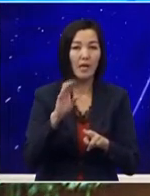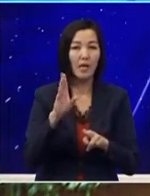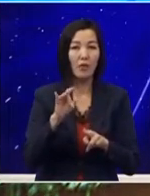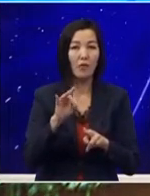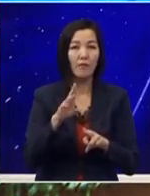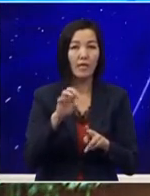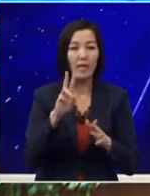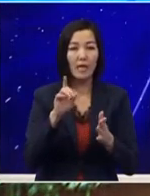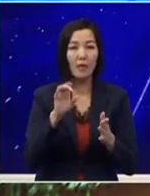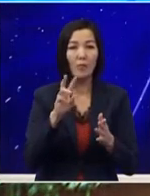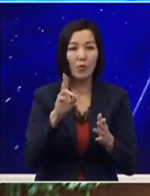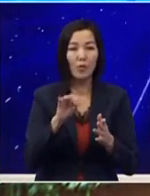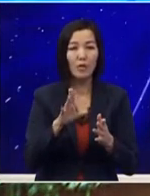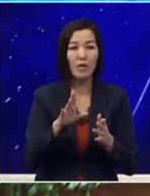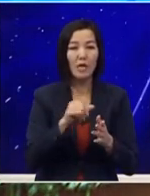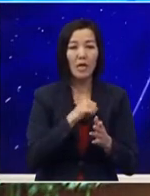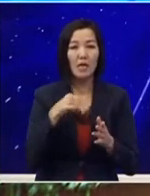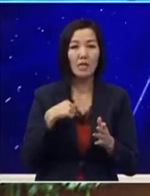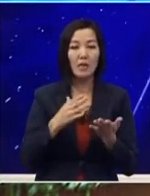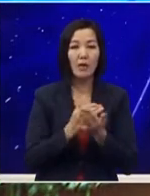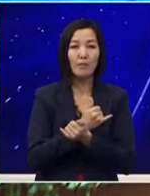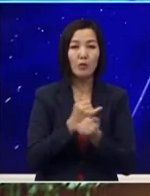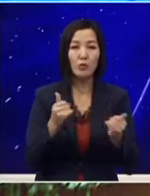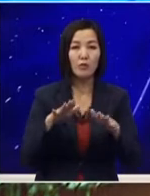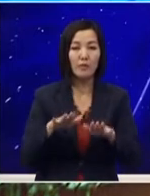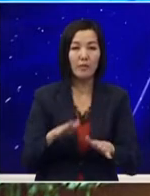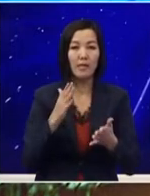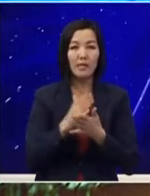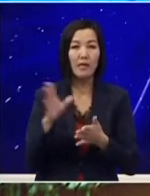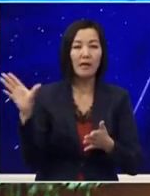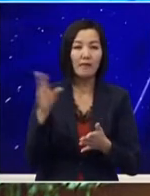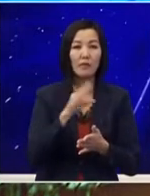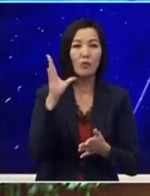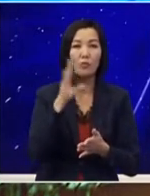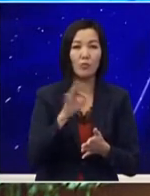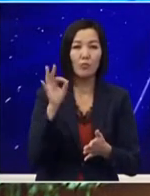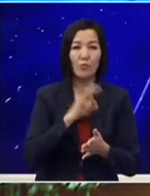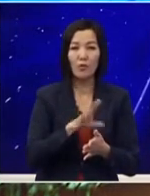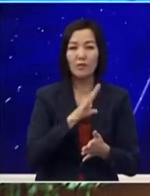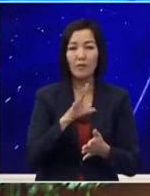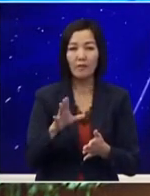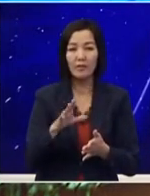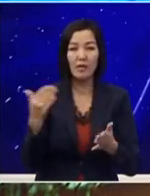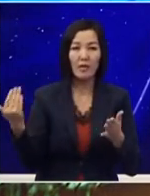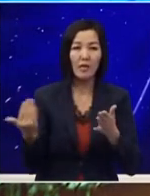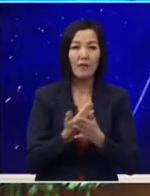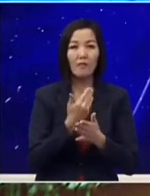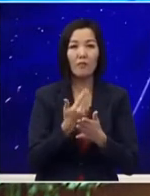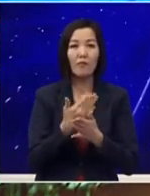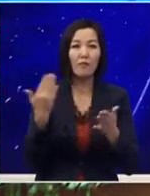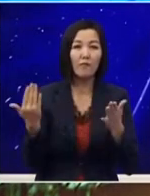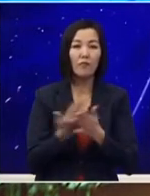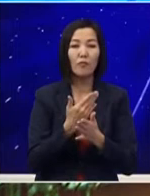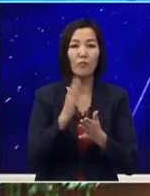ЕГОВ.КЗ, телеграм-боты и уголки самообслуживания. Однако не все умеют этим пользоваться и за разъяснениями вновь